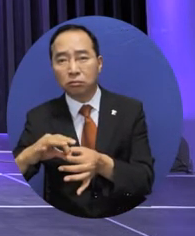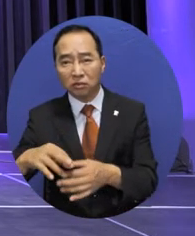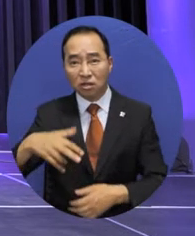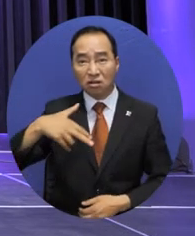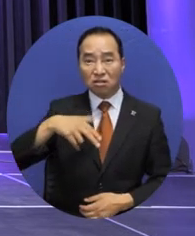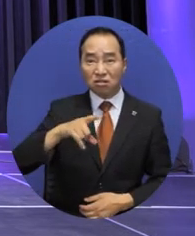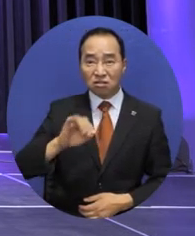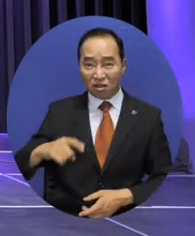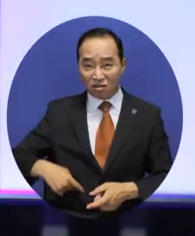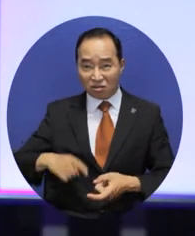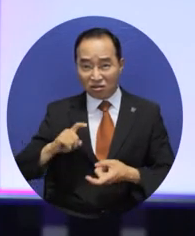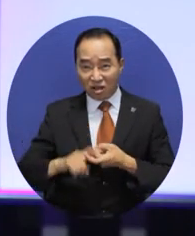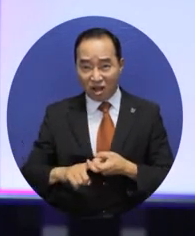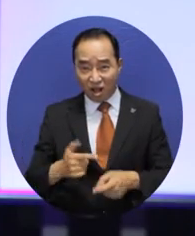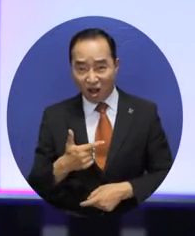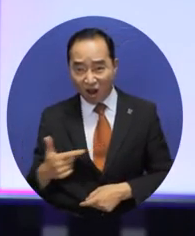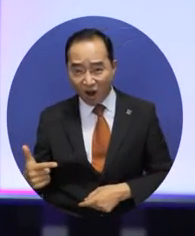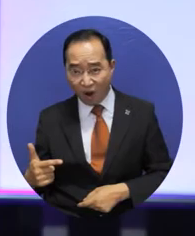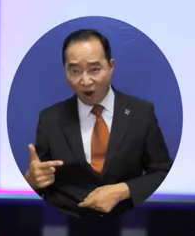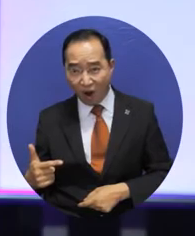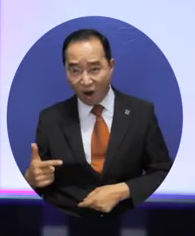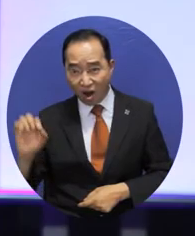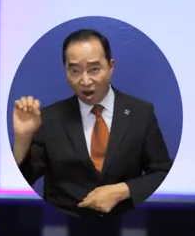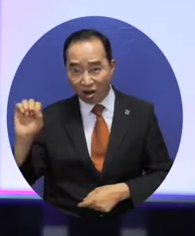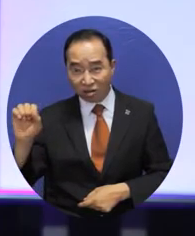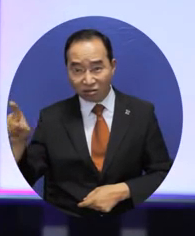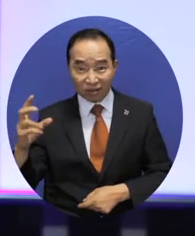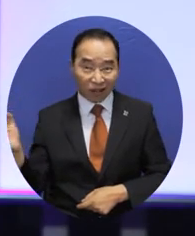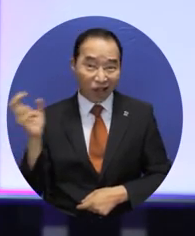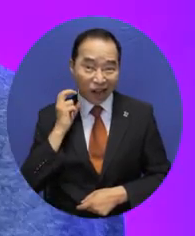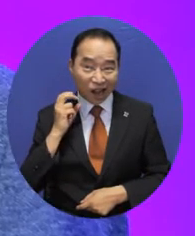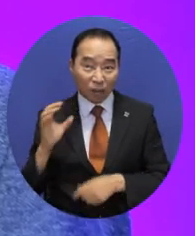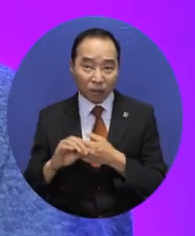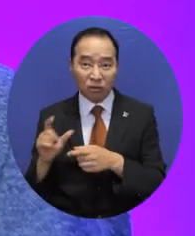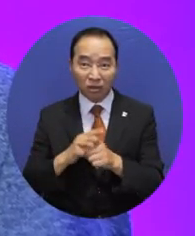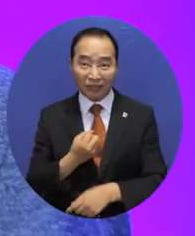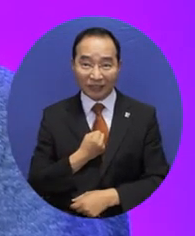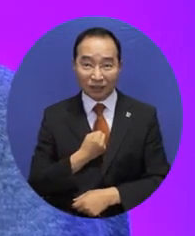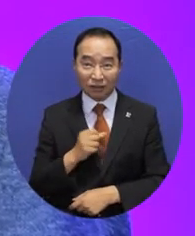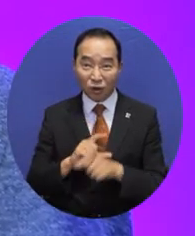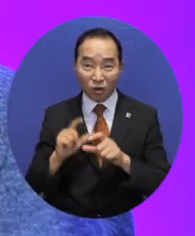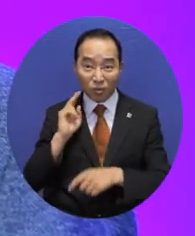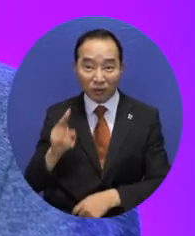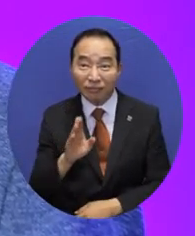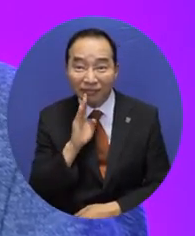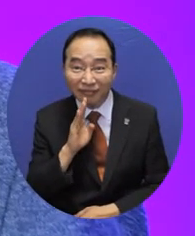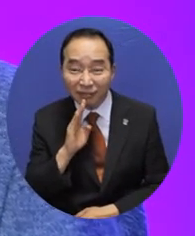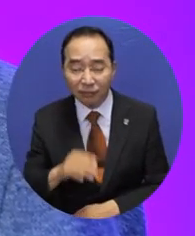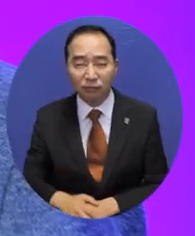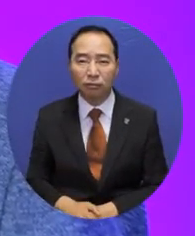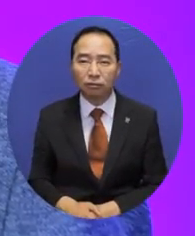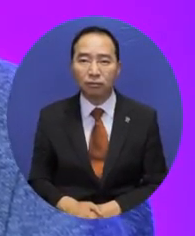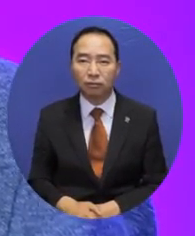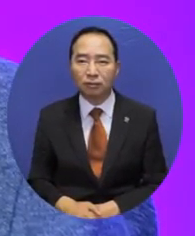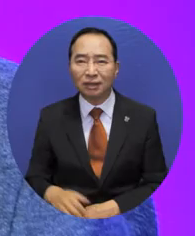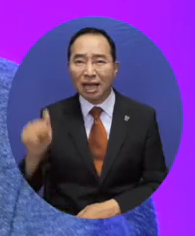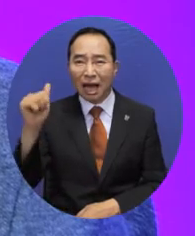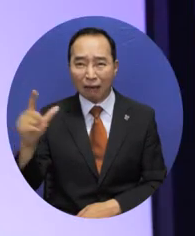깊을 것이기 때문에 정을 유지합니다. 그러니까 나한테 한을 주는 사람은 원수가